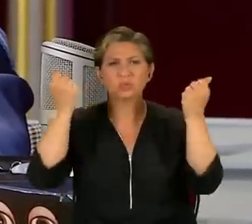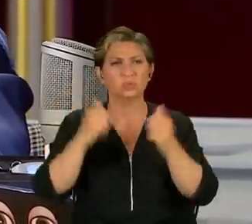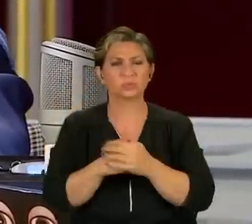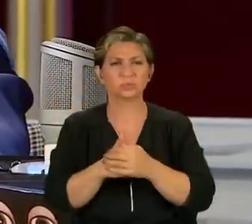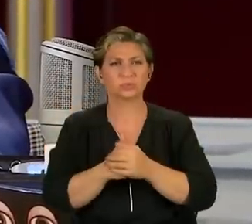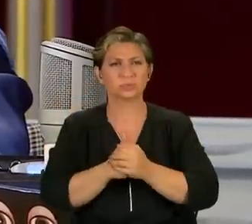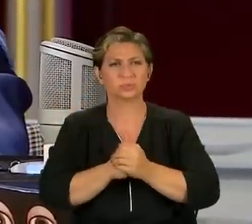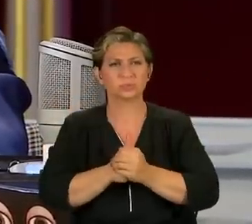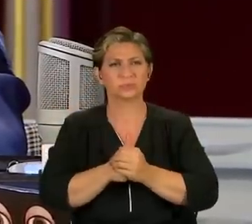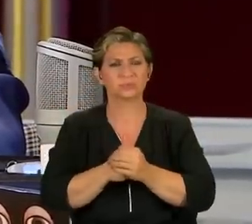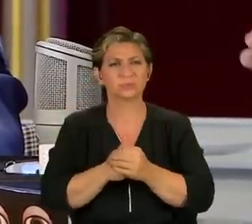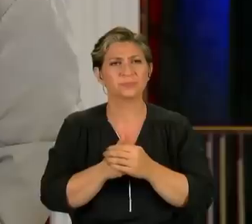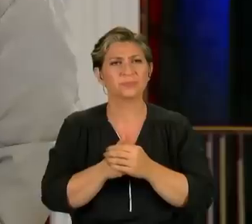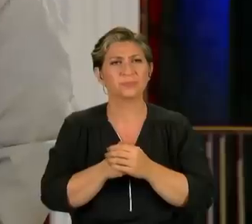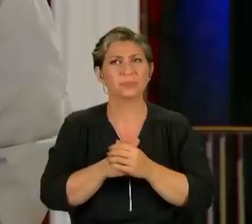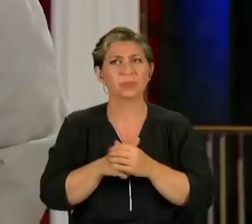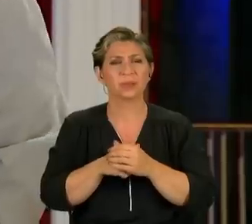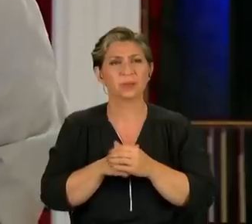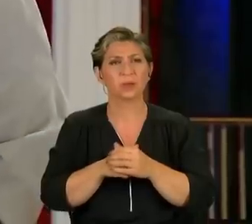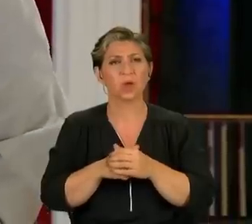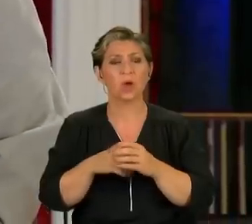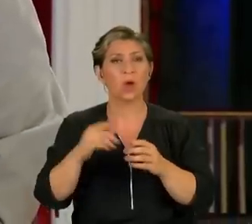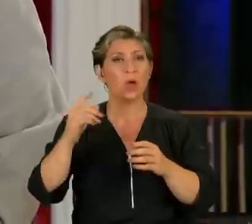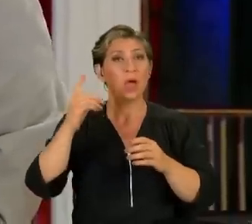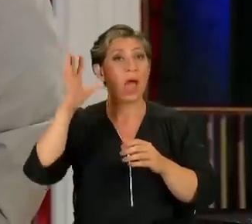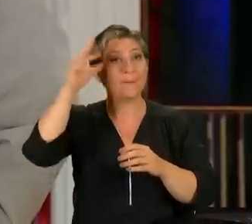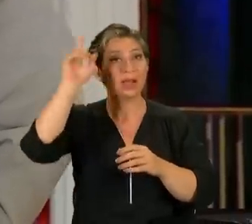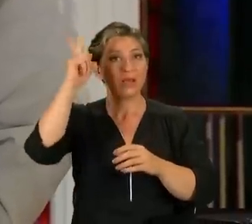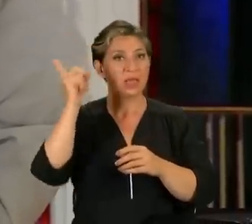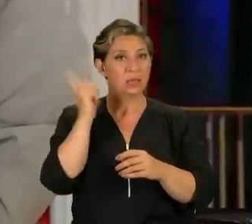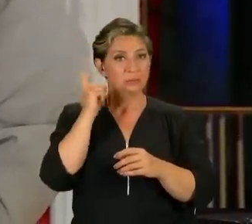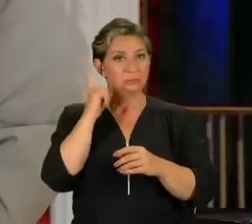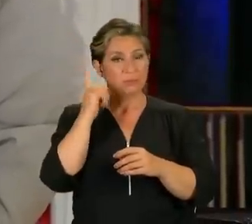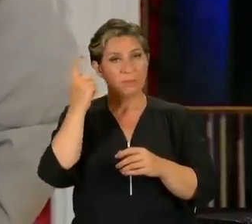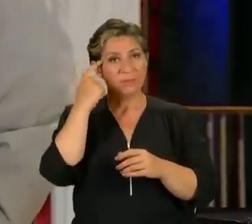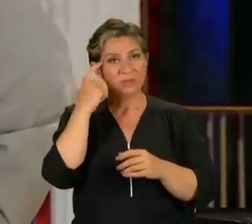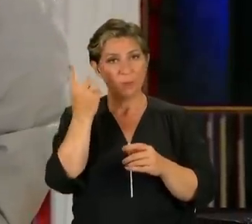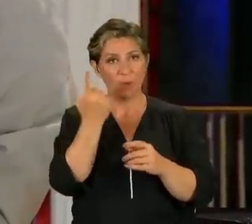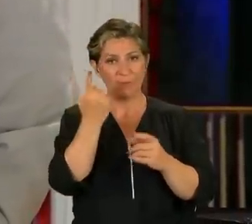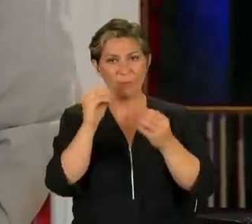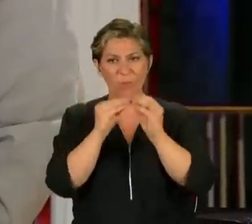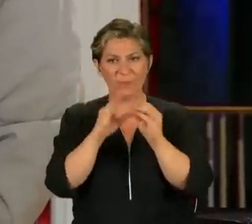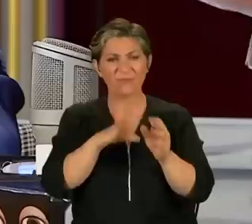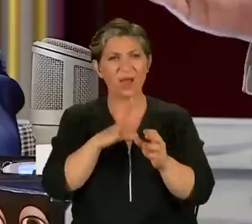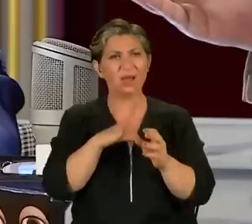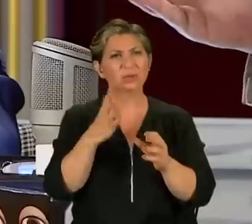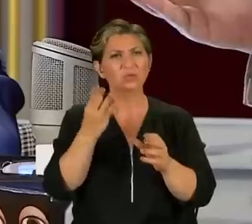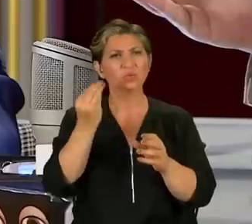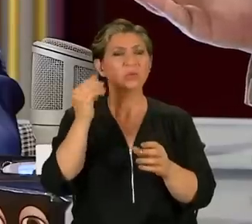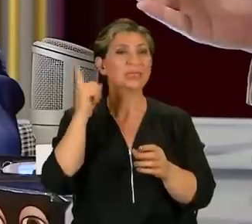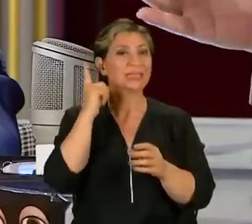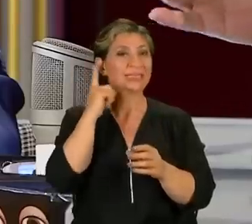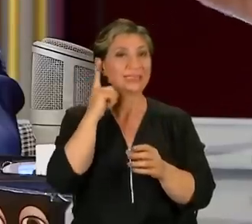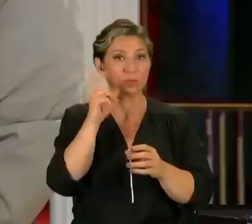onları. Peki Hollywood yıldızlarının da başının böyle bir belası var. Birçok